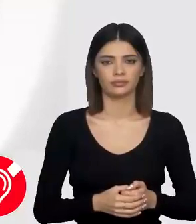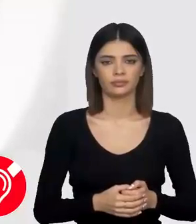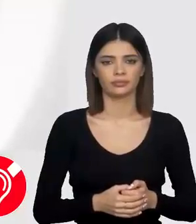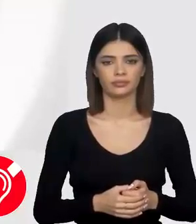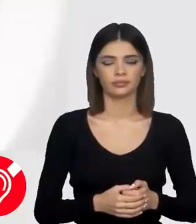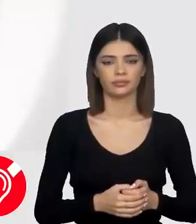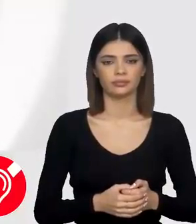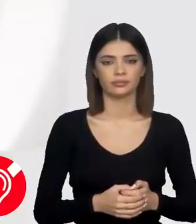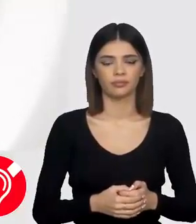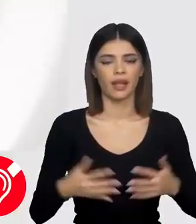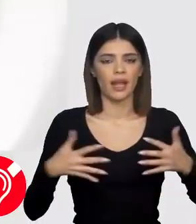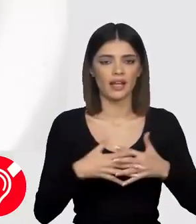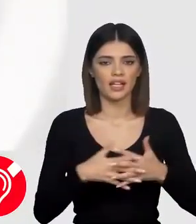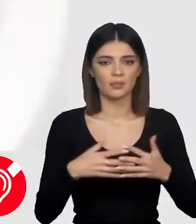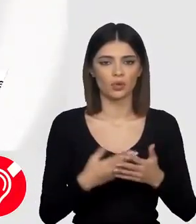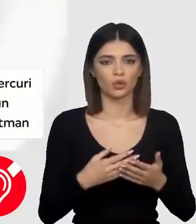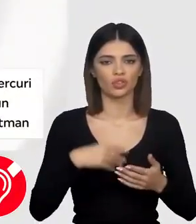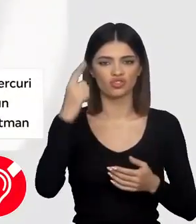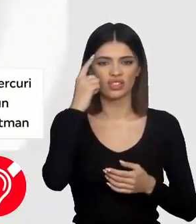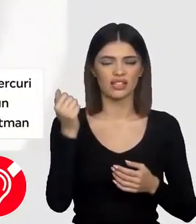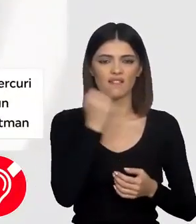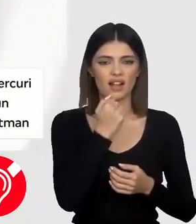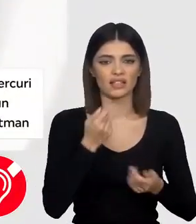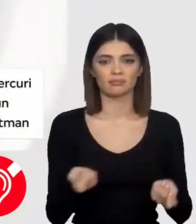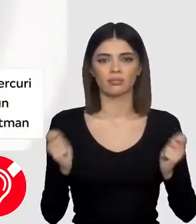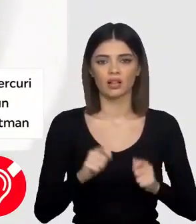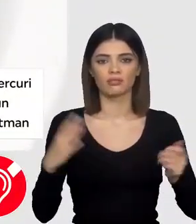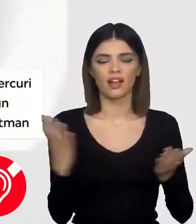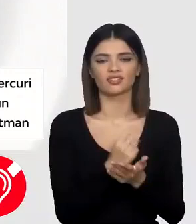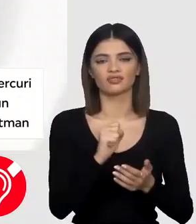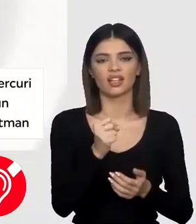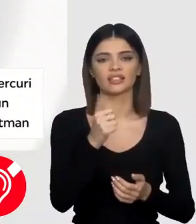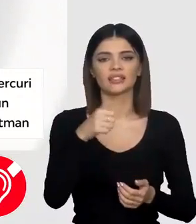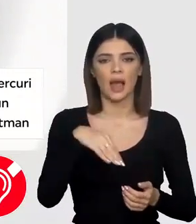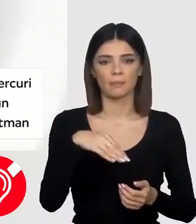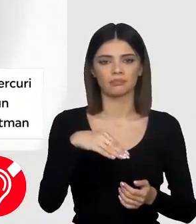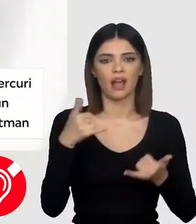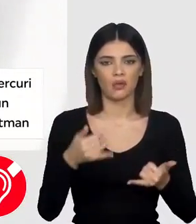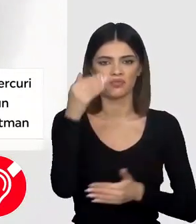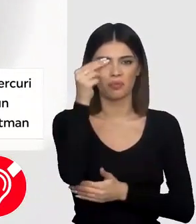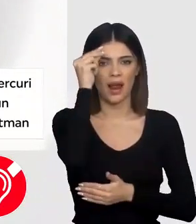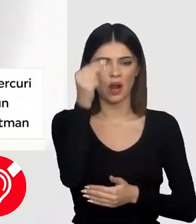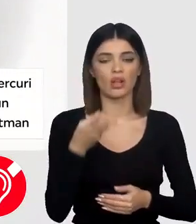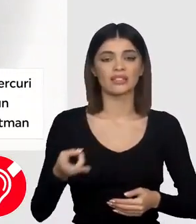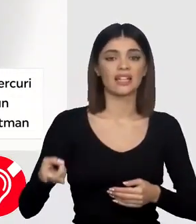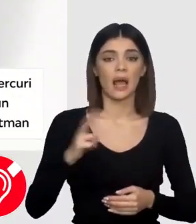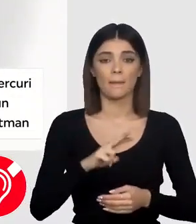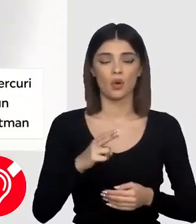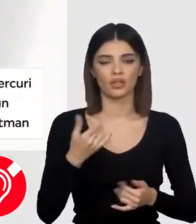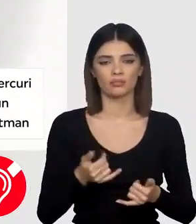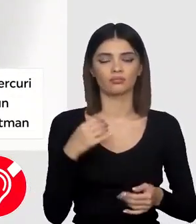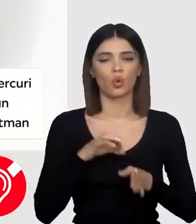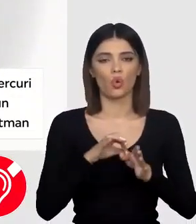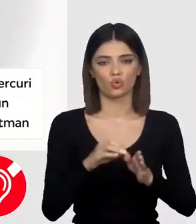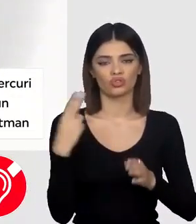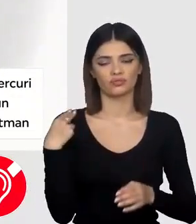Așadar, războiul civil de la OpenAI s-a încheiat cu victoria lui Sam Altman. Compania a anunțat că fostul CEO va reveni la șefia